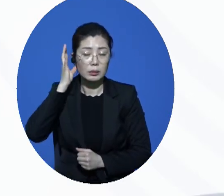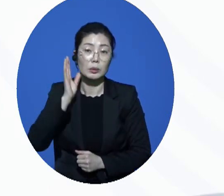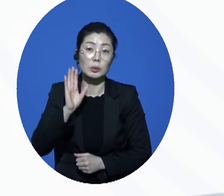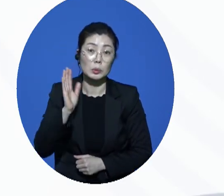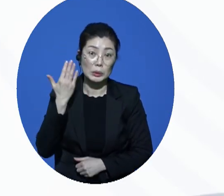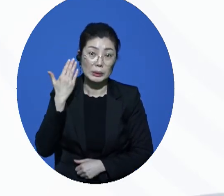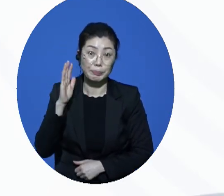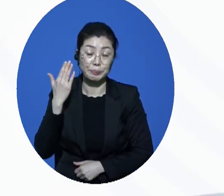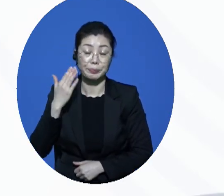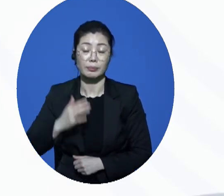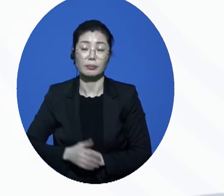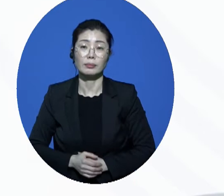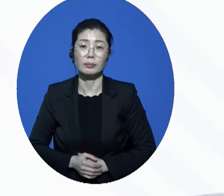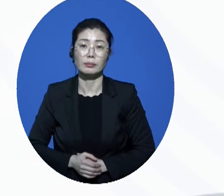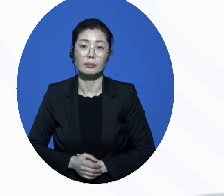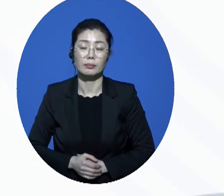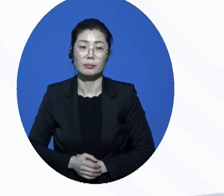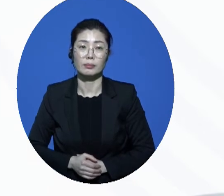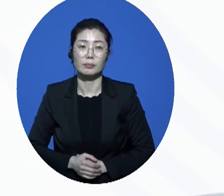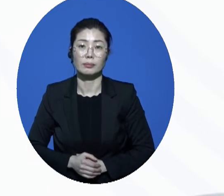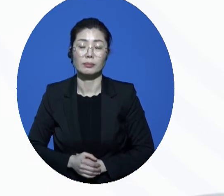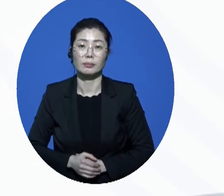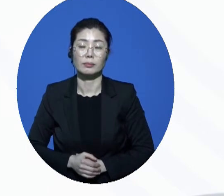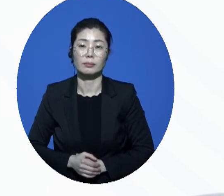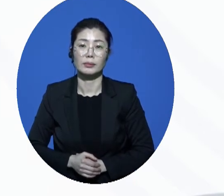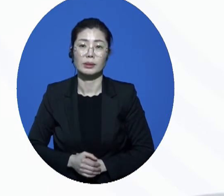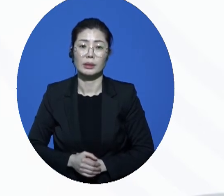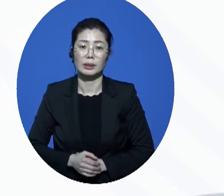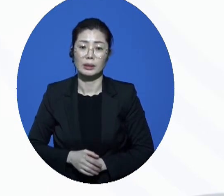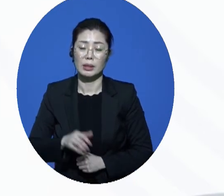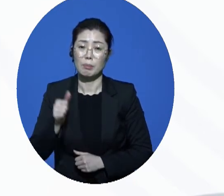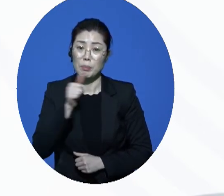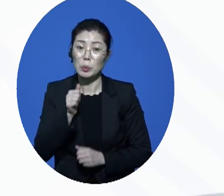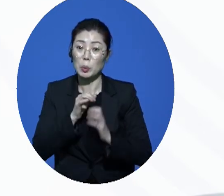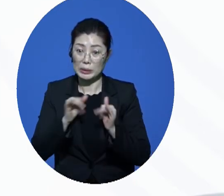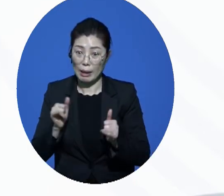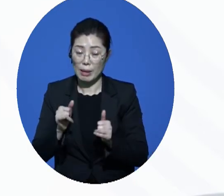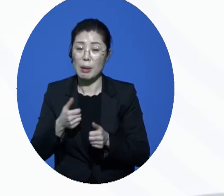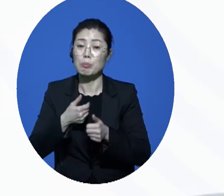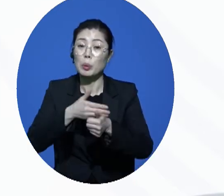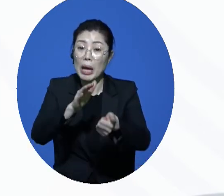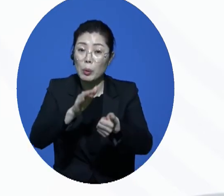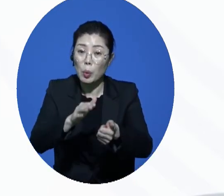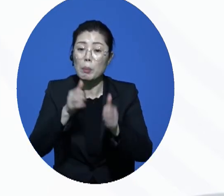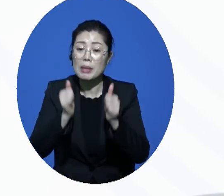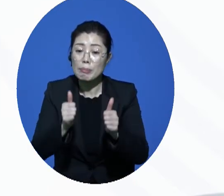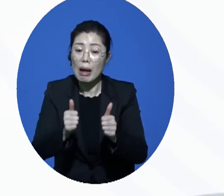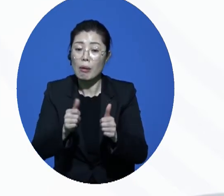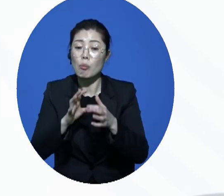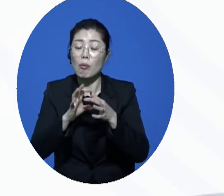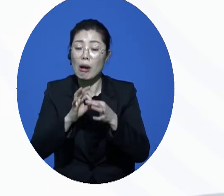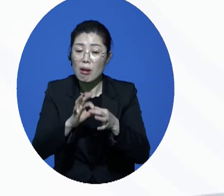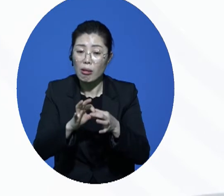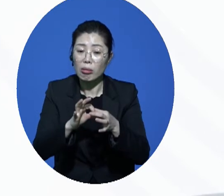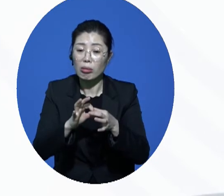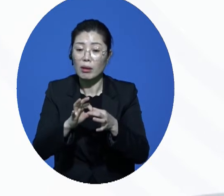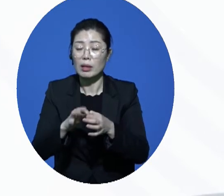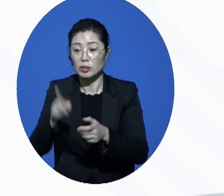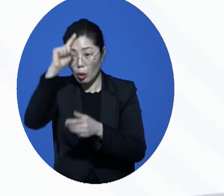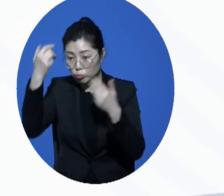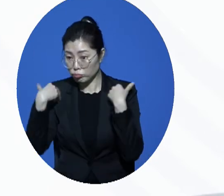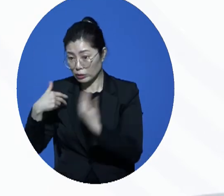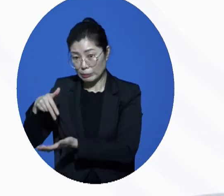최근에 있었던 이 변론 기일에도 이 변호사만 내보냈을 뿐 전혀 관계자들이